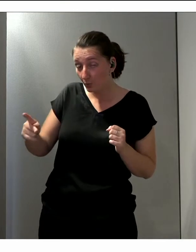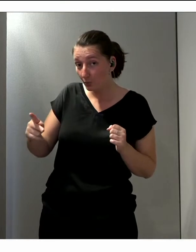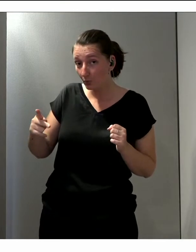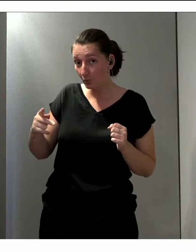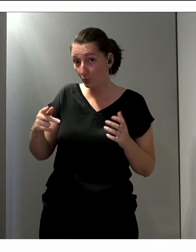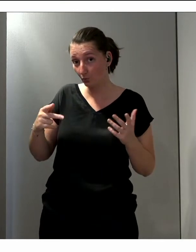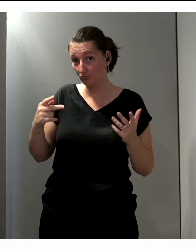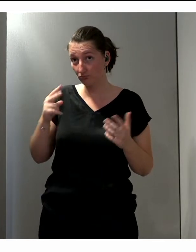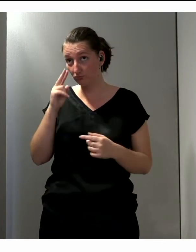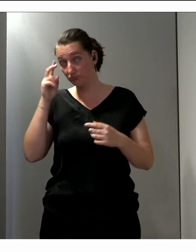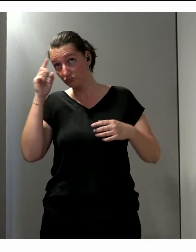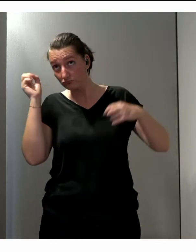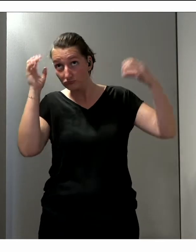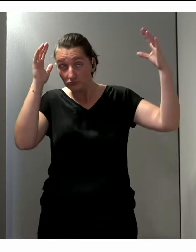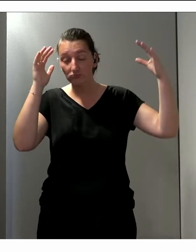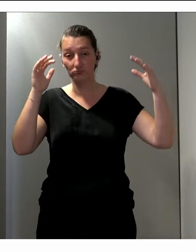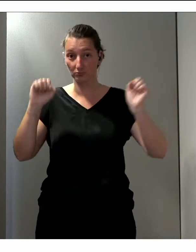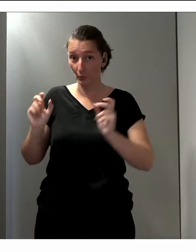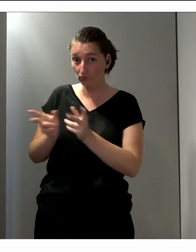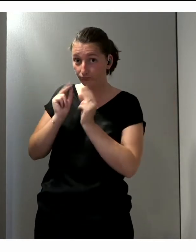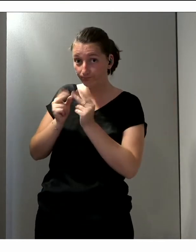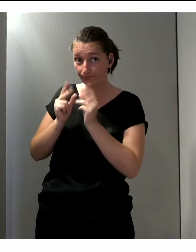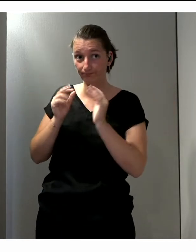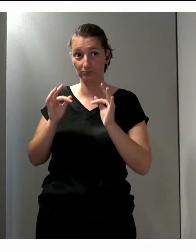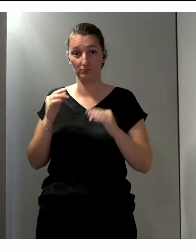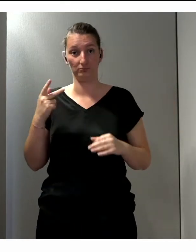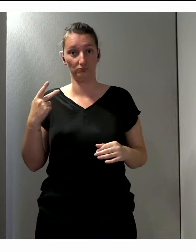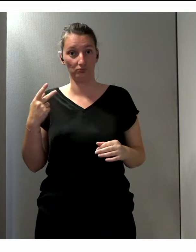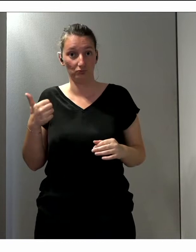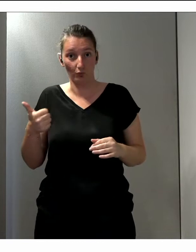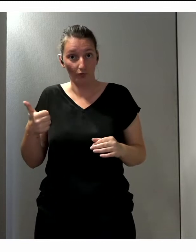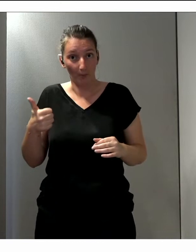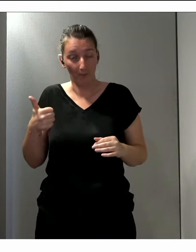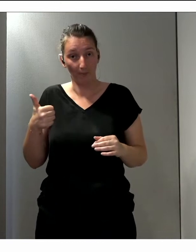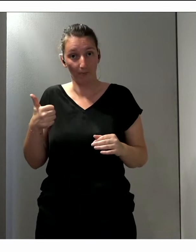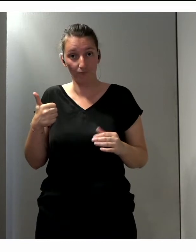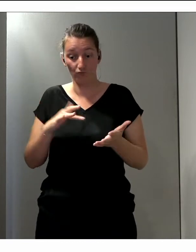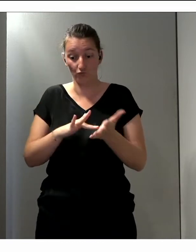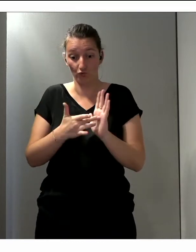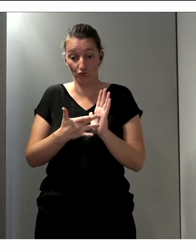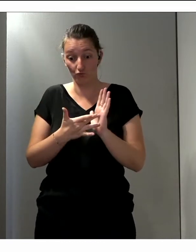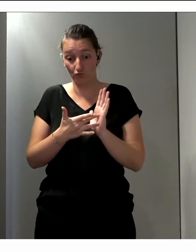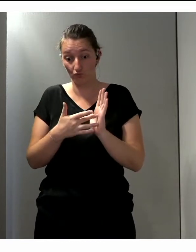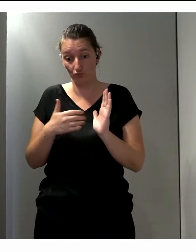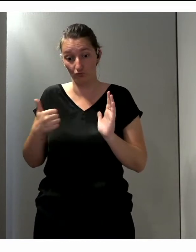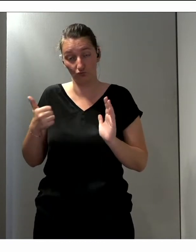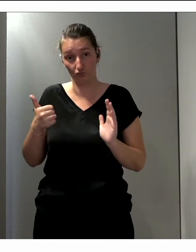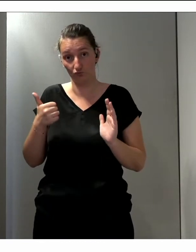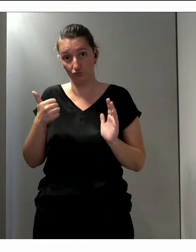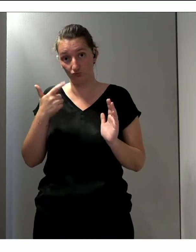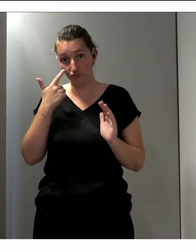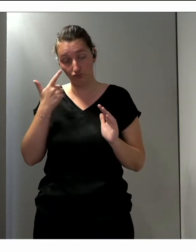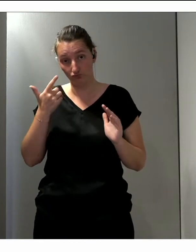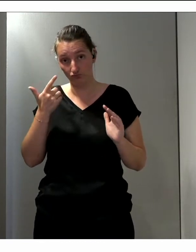votre vision au travers de tout ce que vous visionnez, vos passages